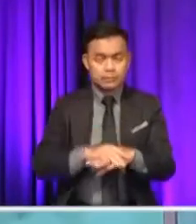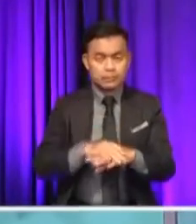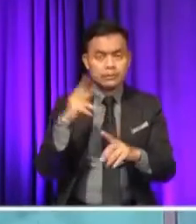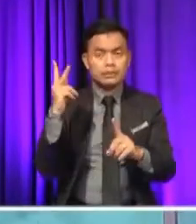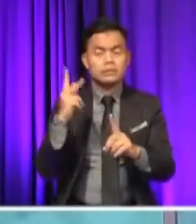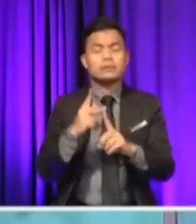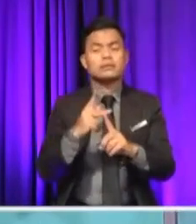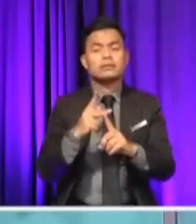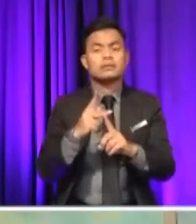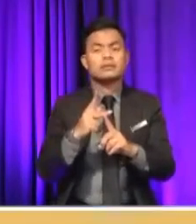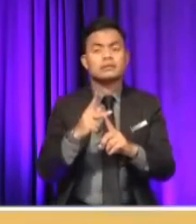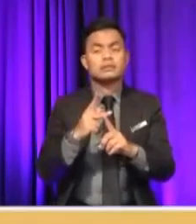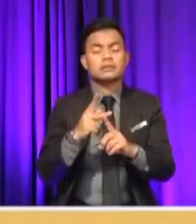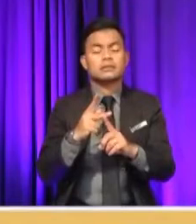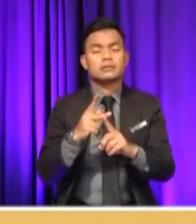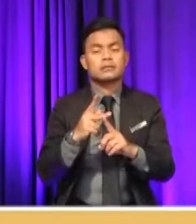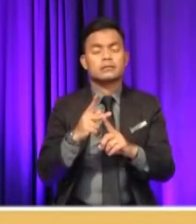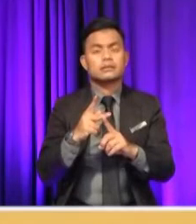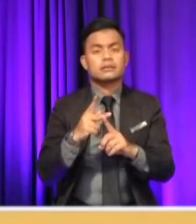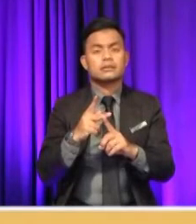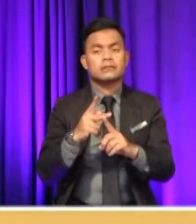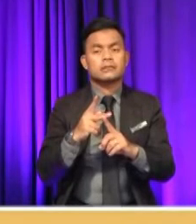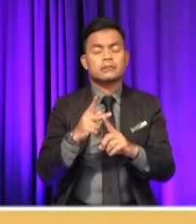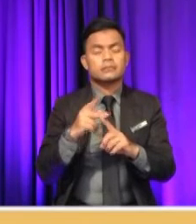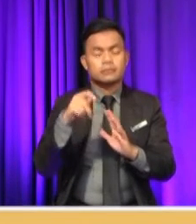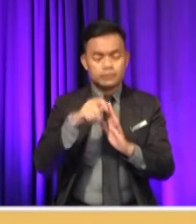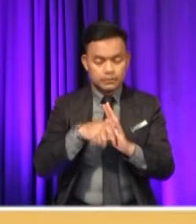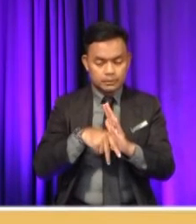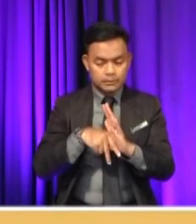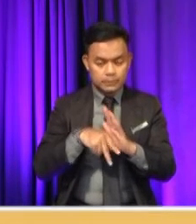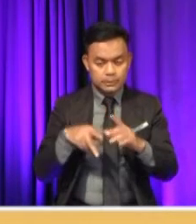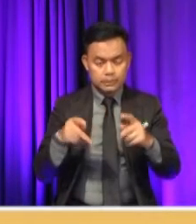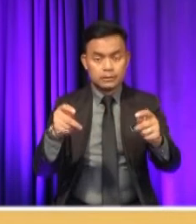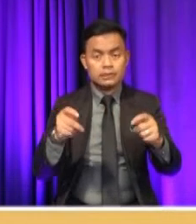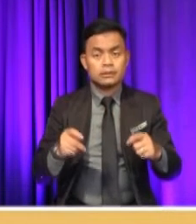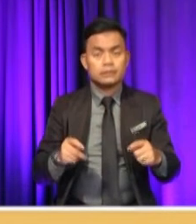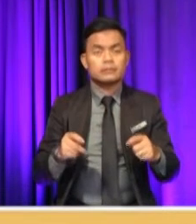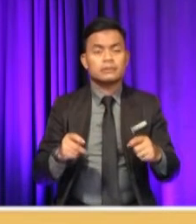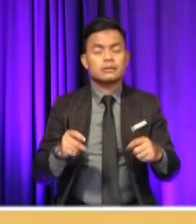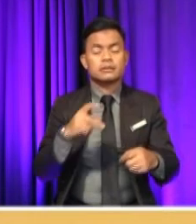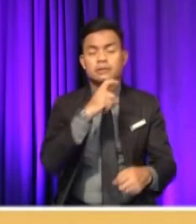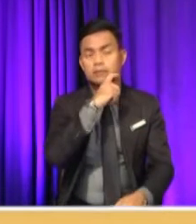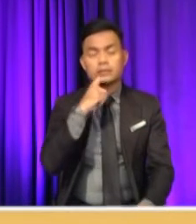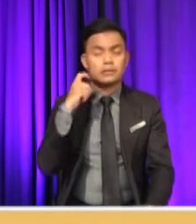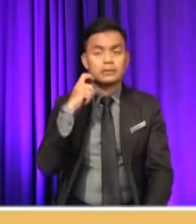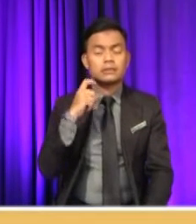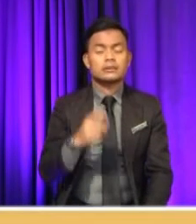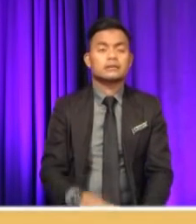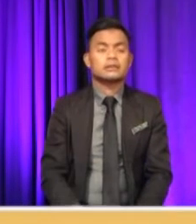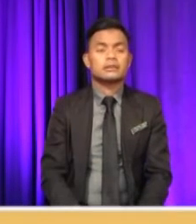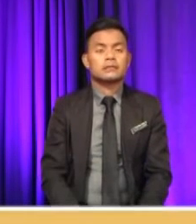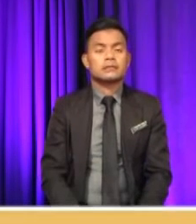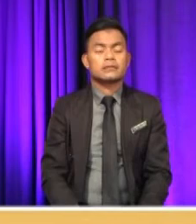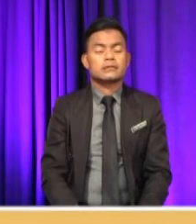kepada daripada pemampat kepada penerima, pengering, penapis udara, kita ada pengatur